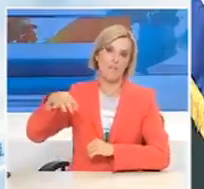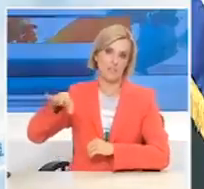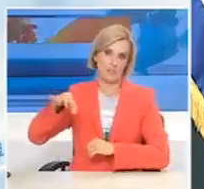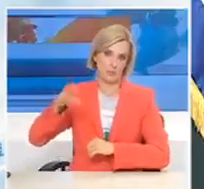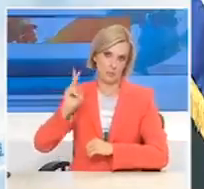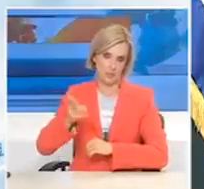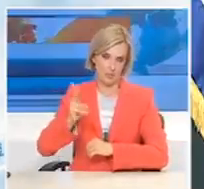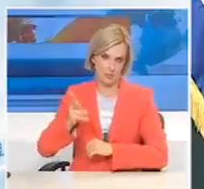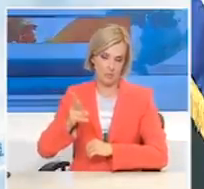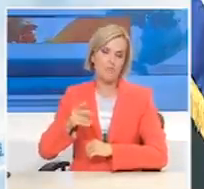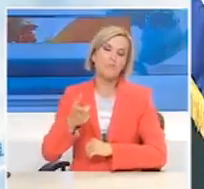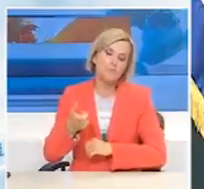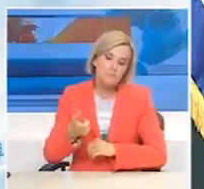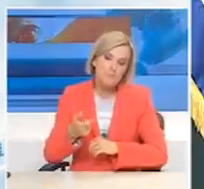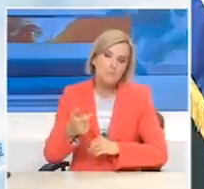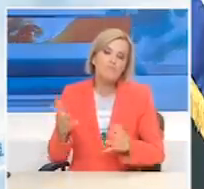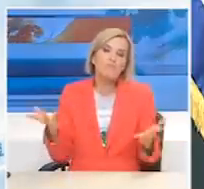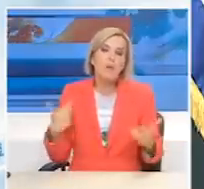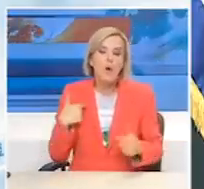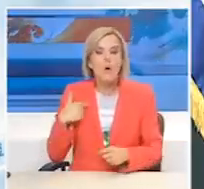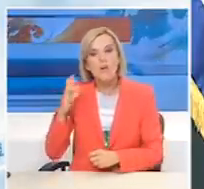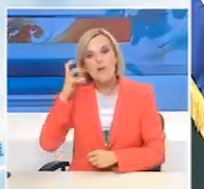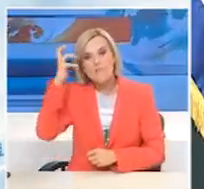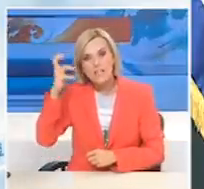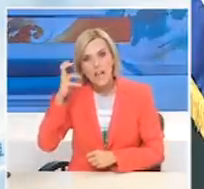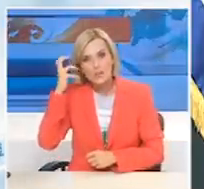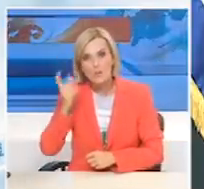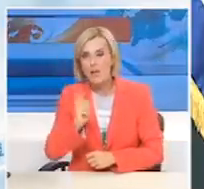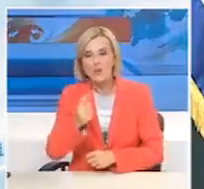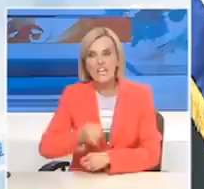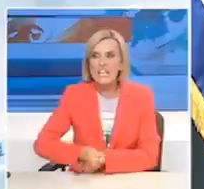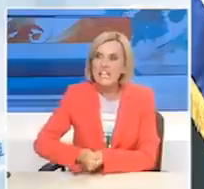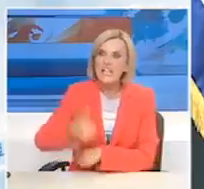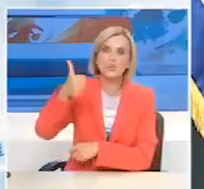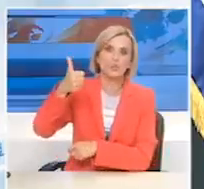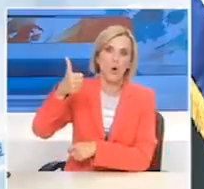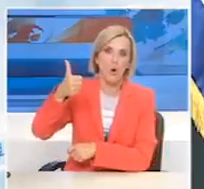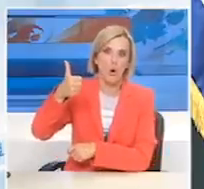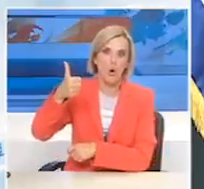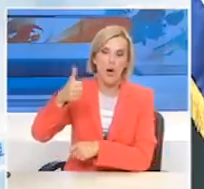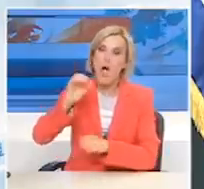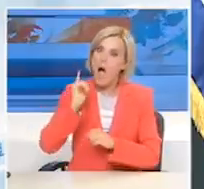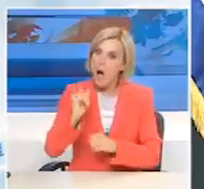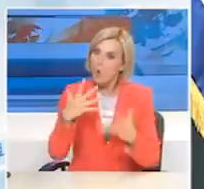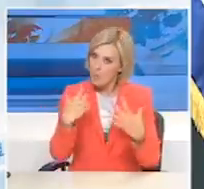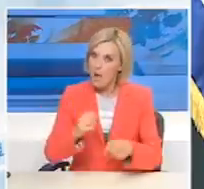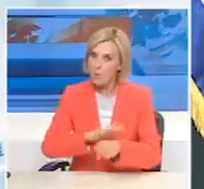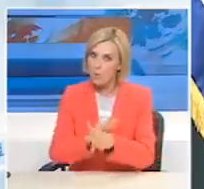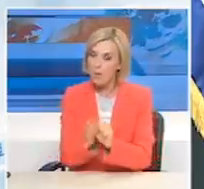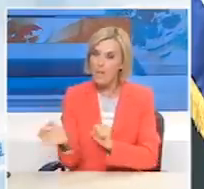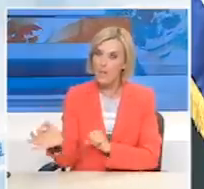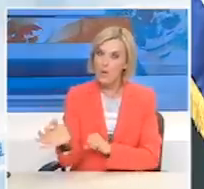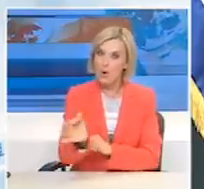και φαντάζομαι ότι δεν θα ρισκάρουμε σε μια περίοδο που μπορεί να κυκλοφορεί ακόμα ο ιός, δεν είναι